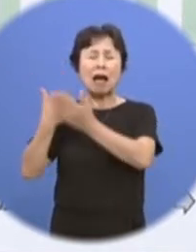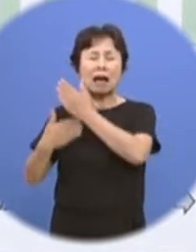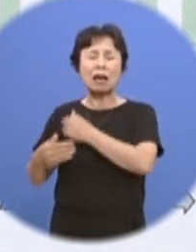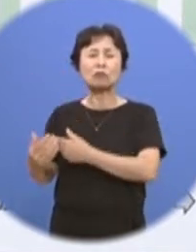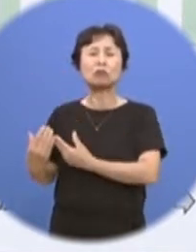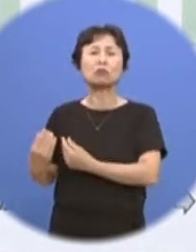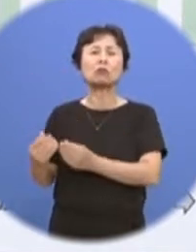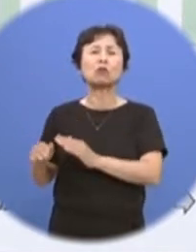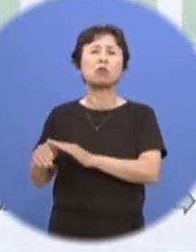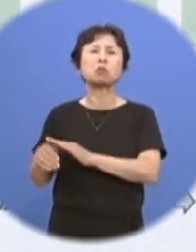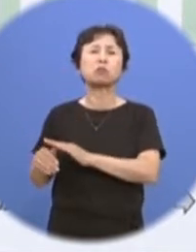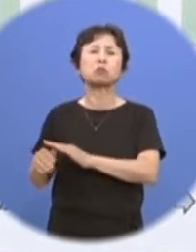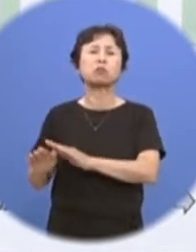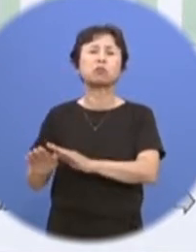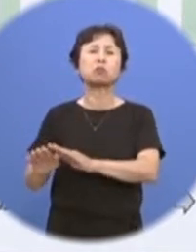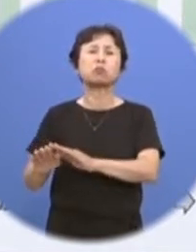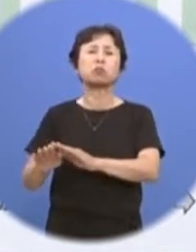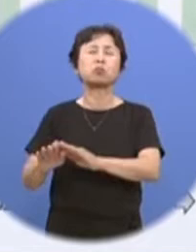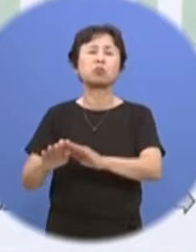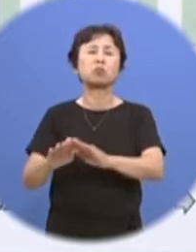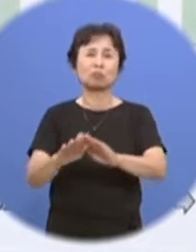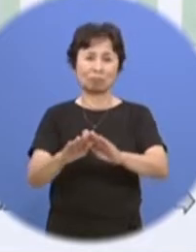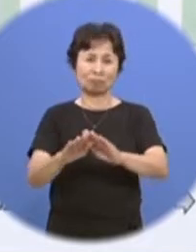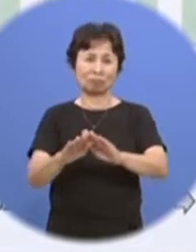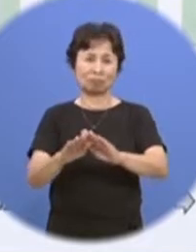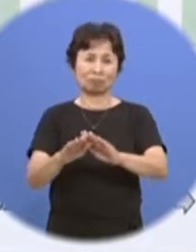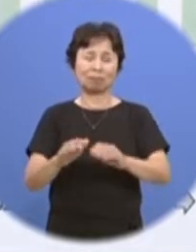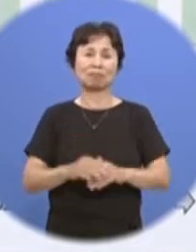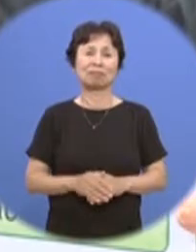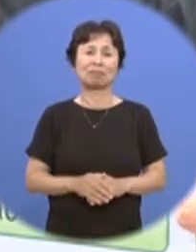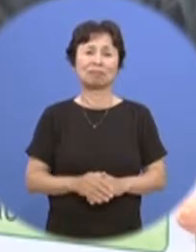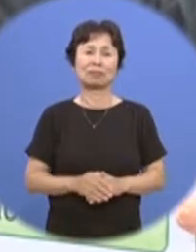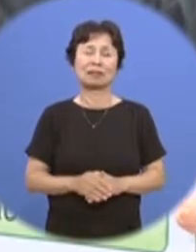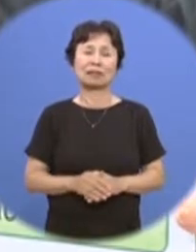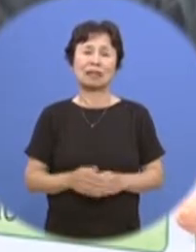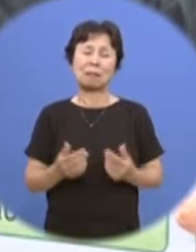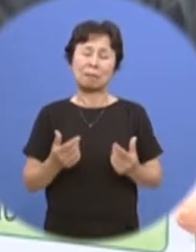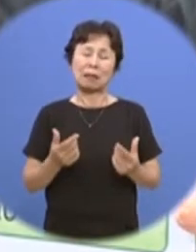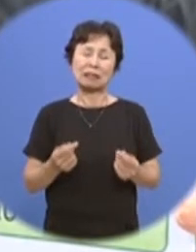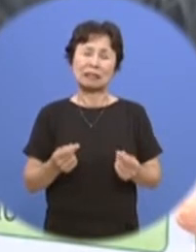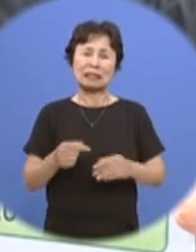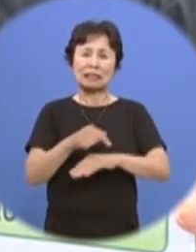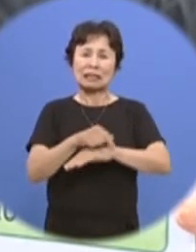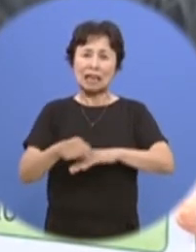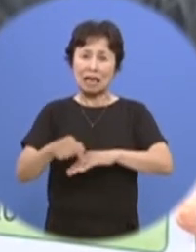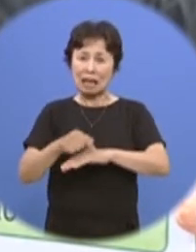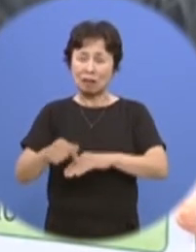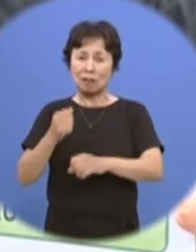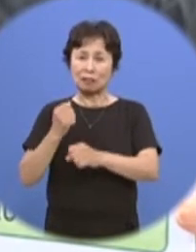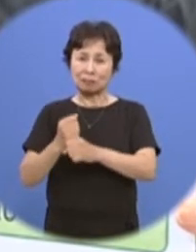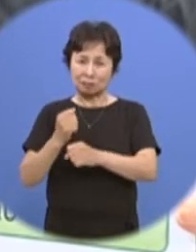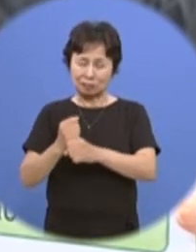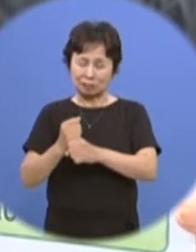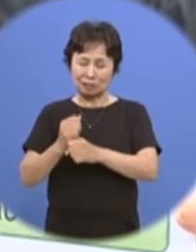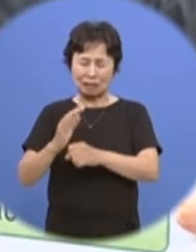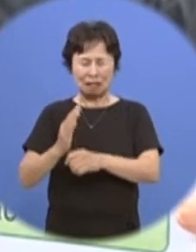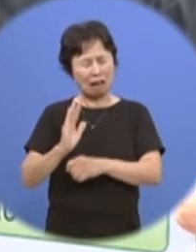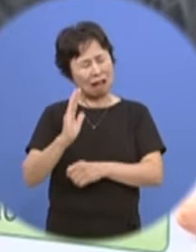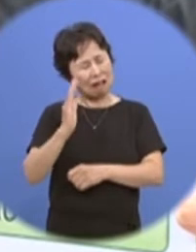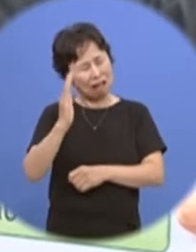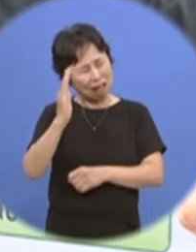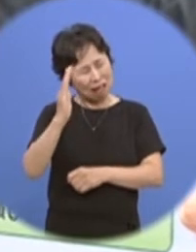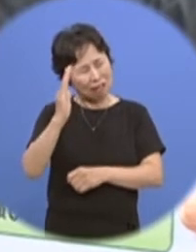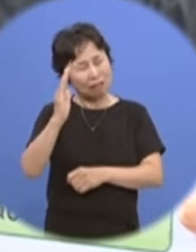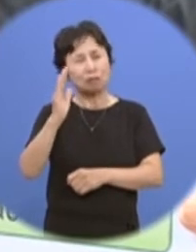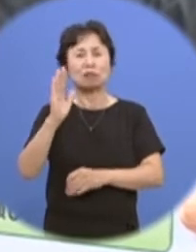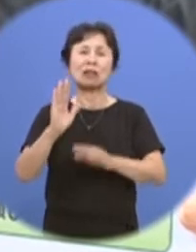ってこなかったんですよ。でまあそれはねやっぱりこう計画立ててもなかなかできないよなというような